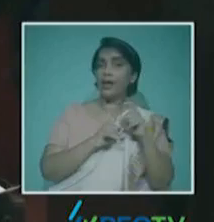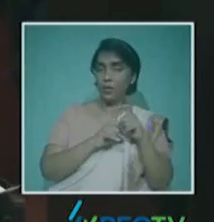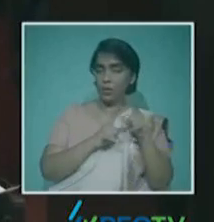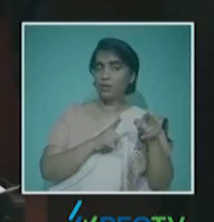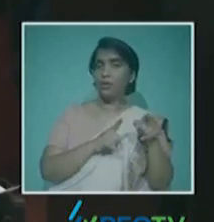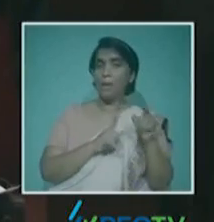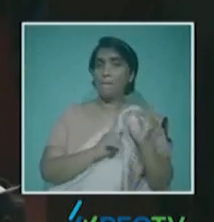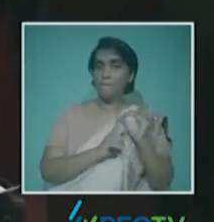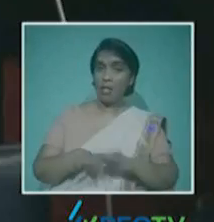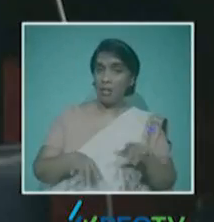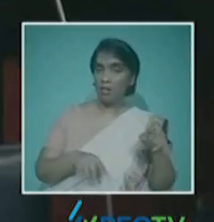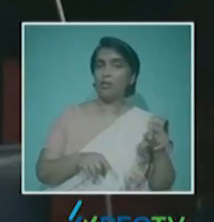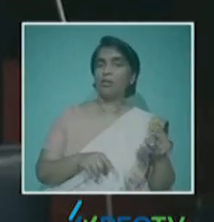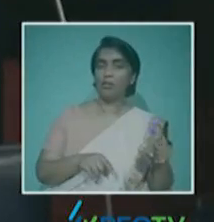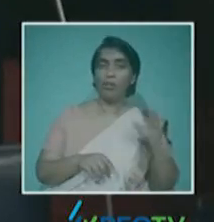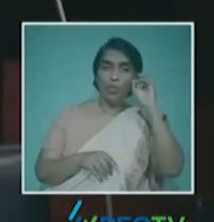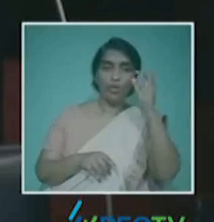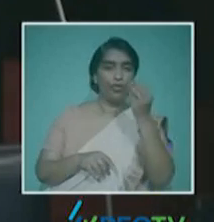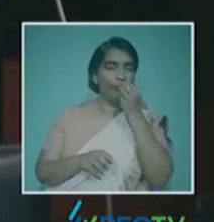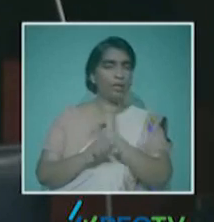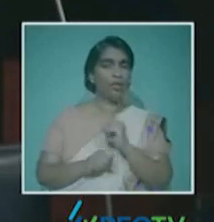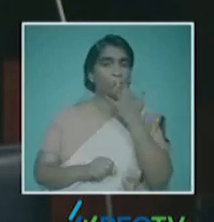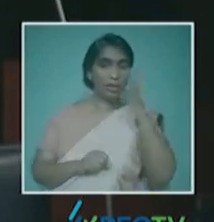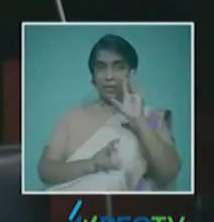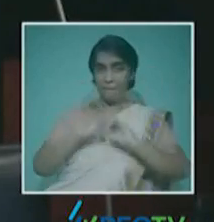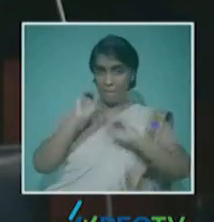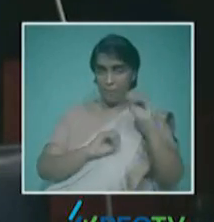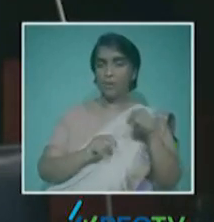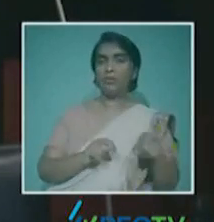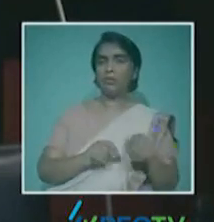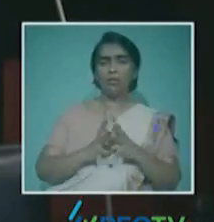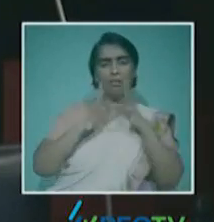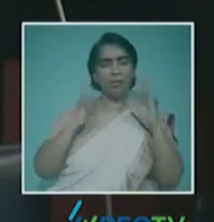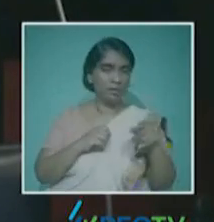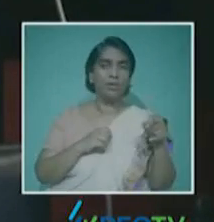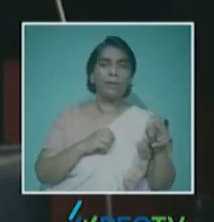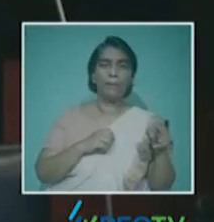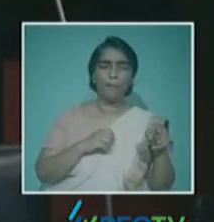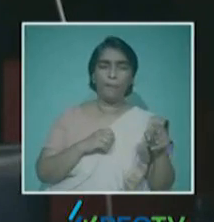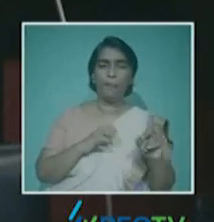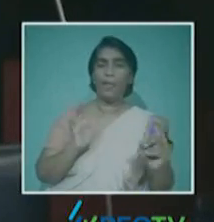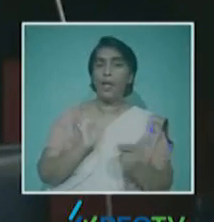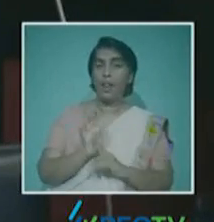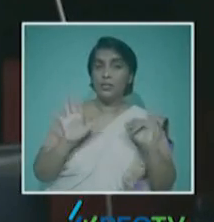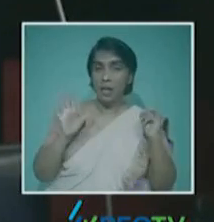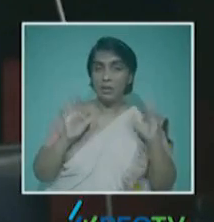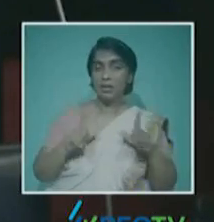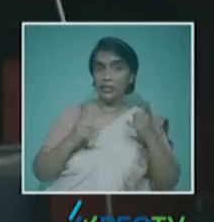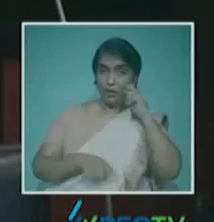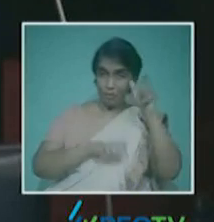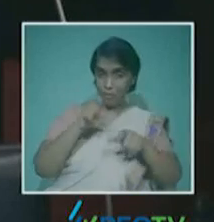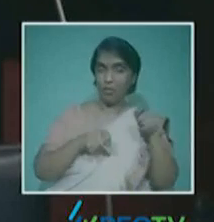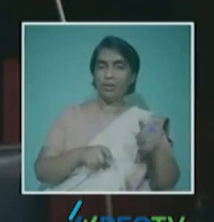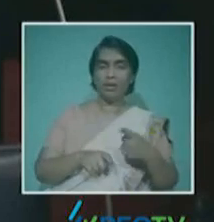අධ්‍යාපනය පෞද්ගලීකරණය කරන්නමයි කියන්නේ. උදේ ආහාරේ නැතුව පාසල් යනවා නම් 125ක්. ඒක කොච්චර බරපතල තත්ත්වයක්ද? 160ක් අද ජීවත් වෙන ජනතාව